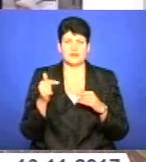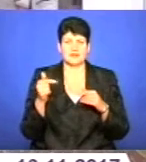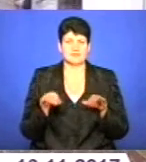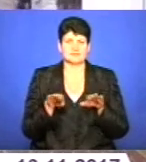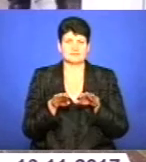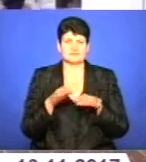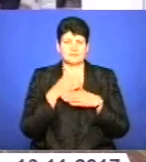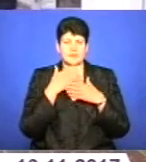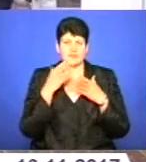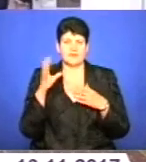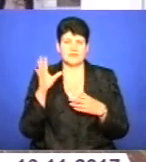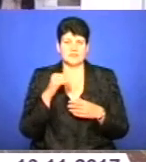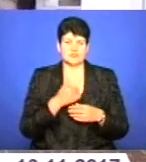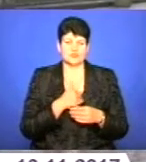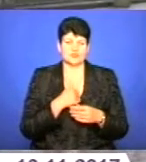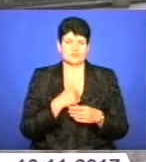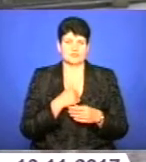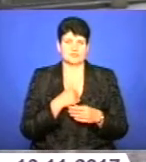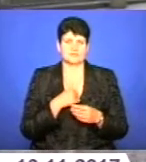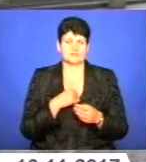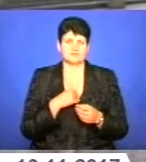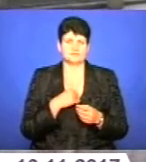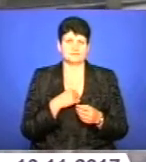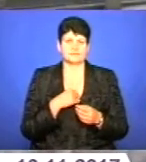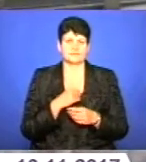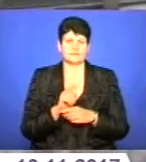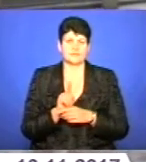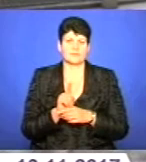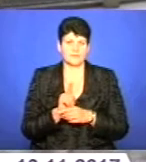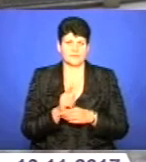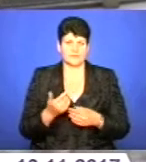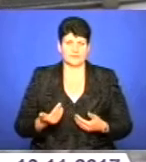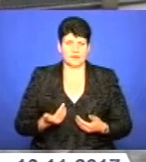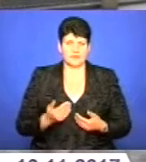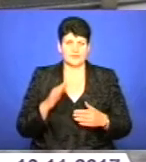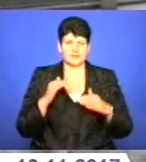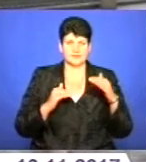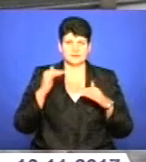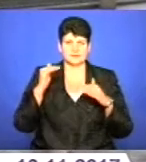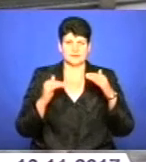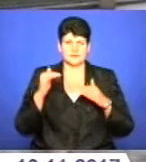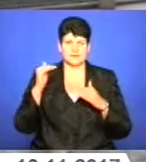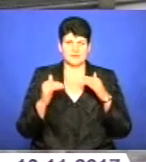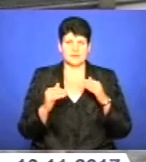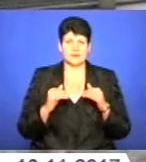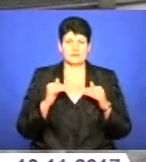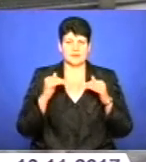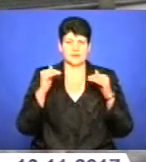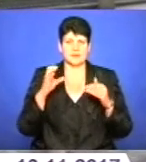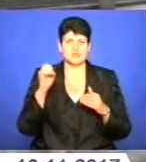всі хочуть заощаджувати в стабільній валюті. Нестабільність і підняття деяких соціальних